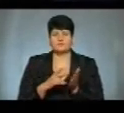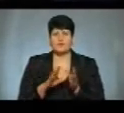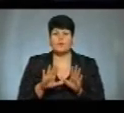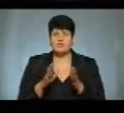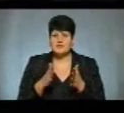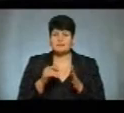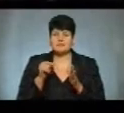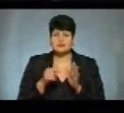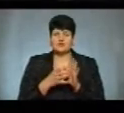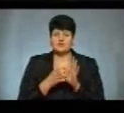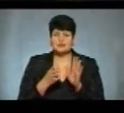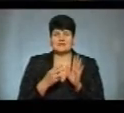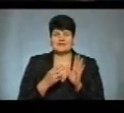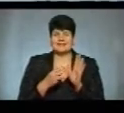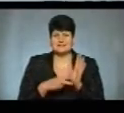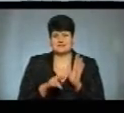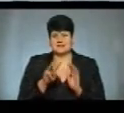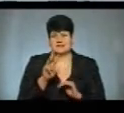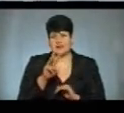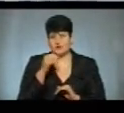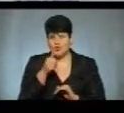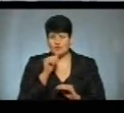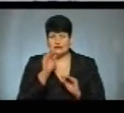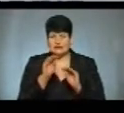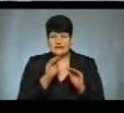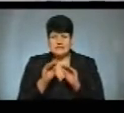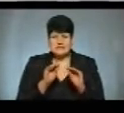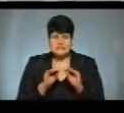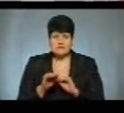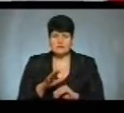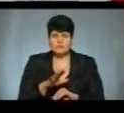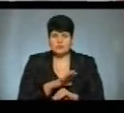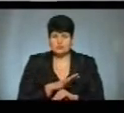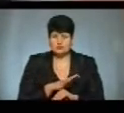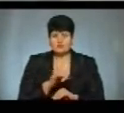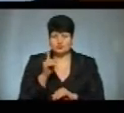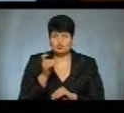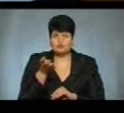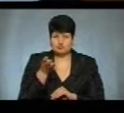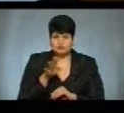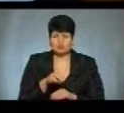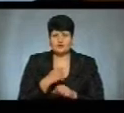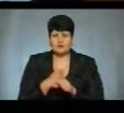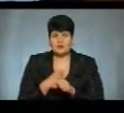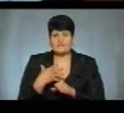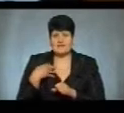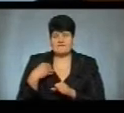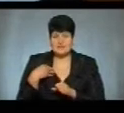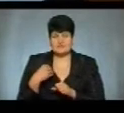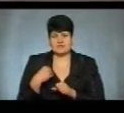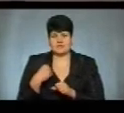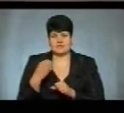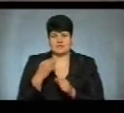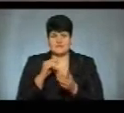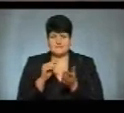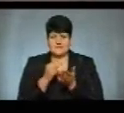Чорткові 1973 року. Дизайн конверту, який випустили накладом 100 штук, розробив львівський філателіст,